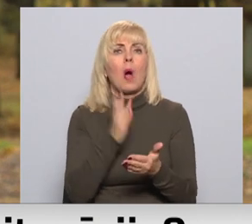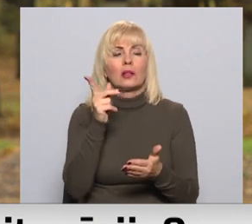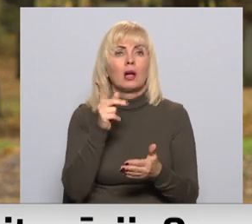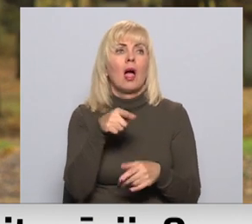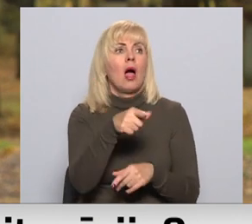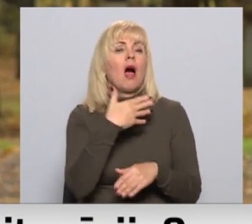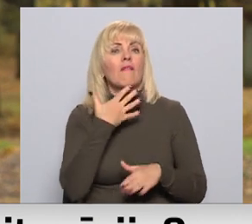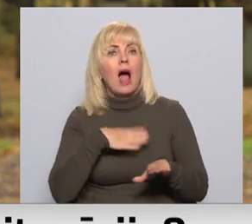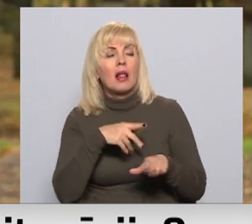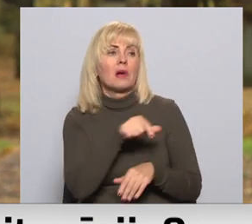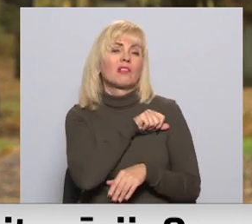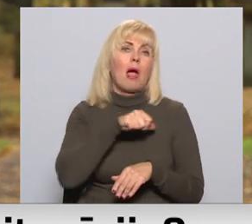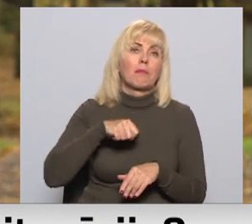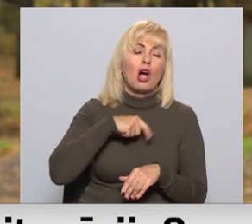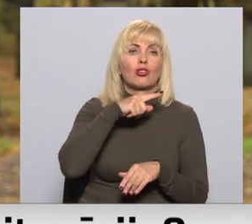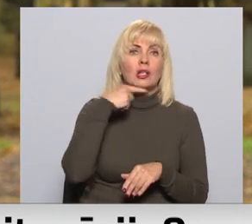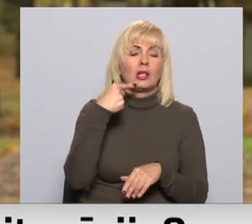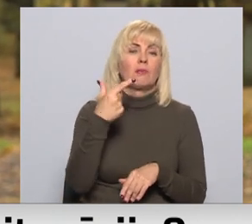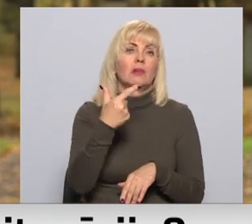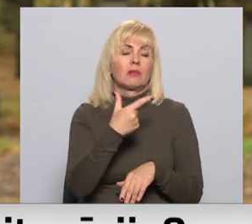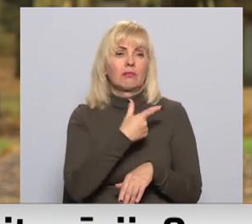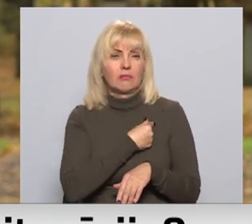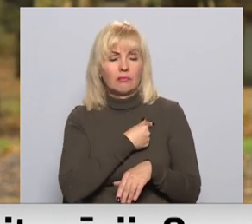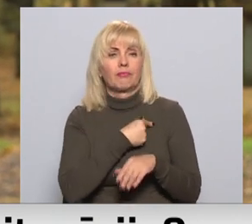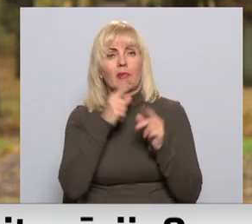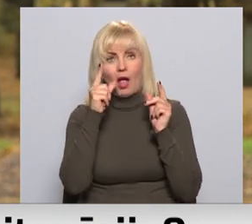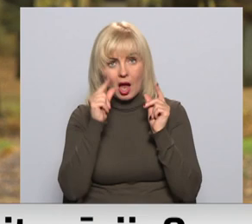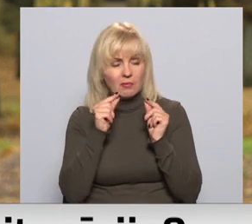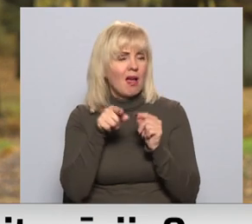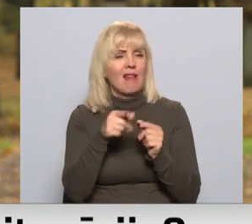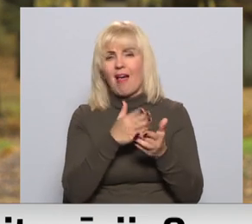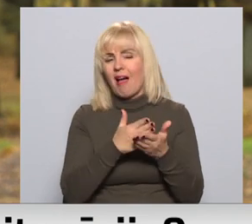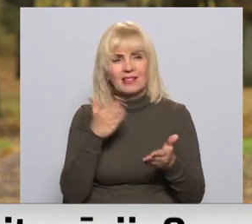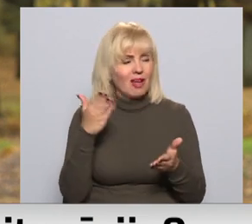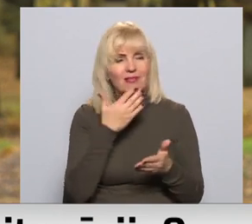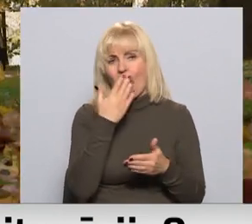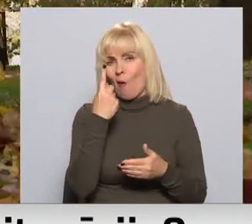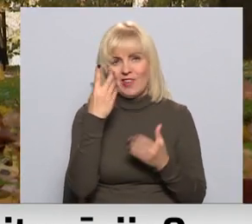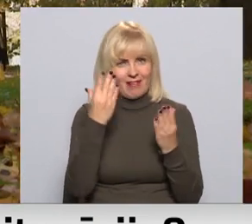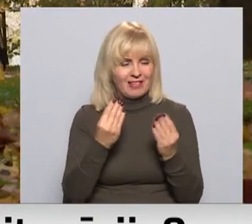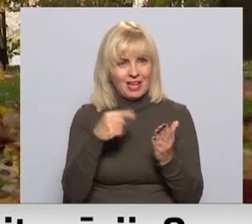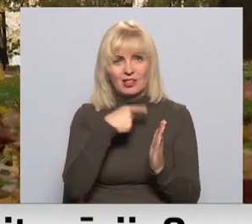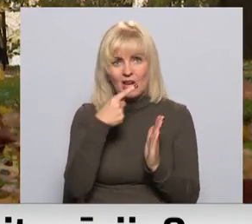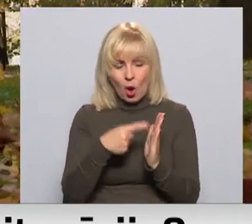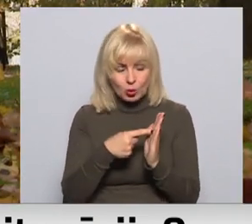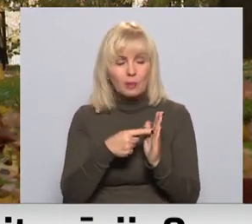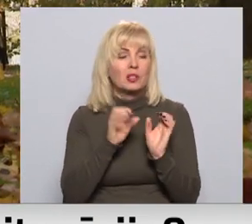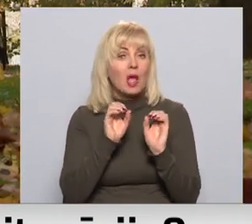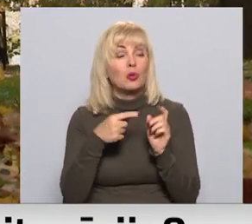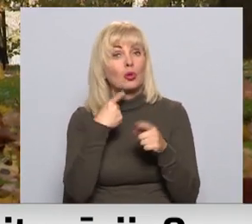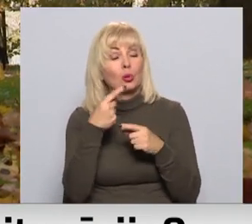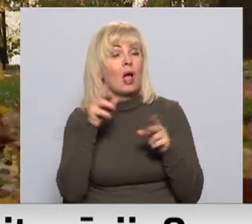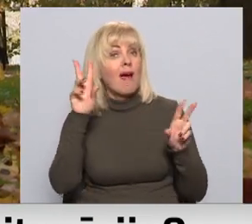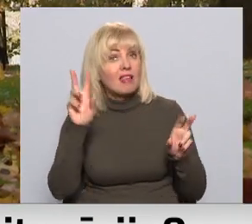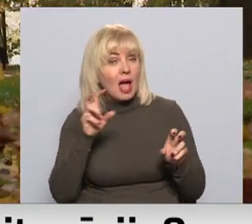kādu vēlamies vai paši veikt eitanāziju, tas nav vienas dienas jautājums. Gulbis arī uzsver, ka runājot par šo